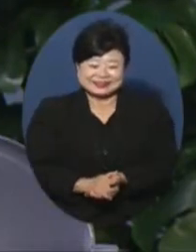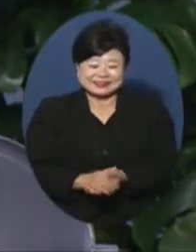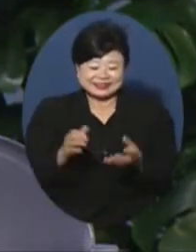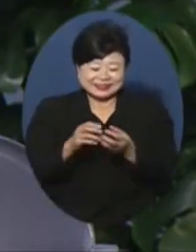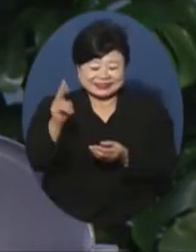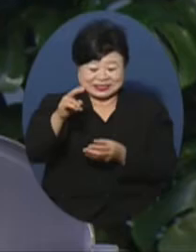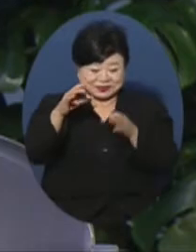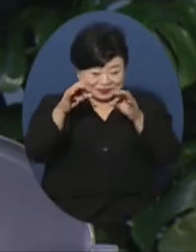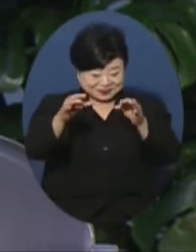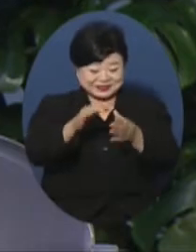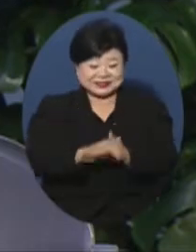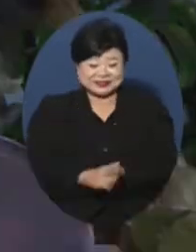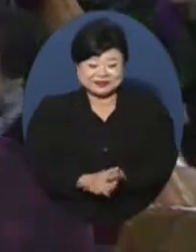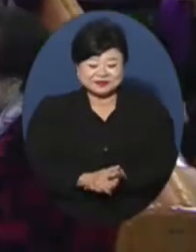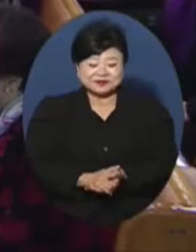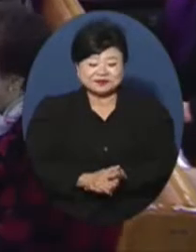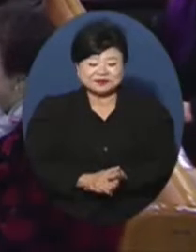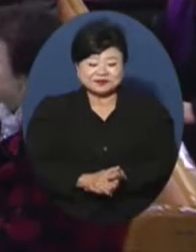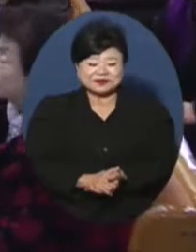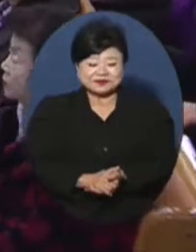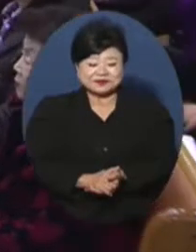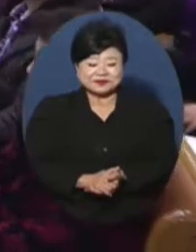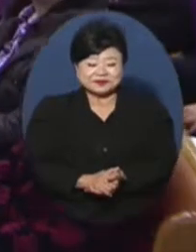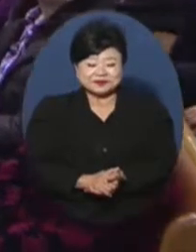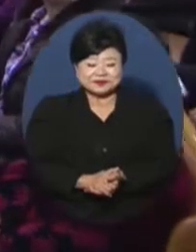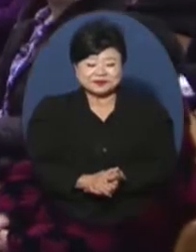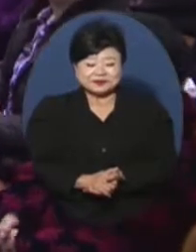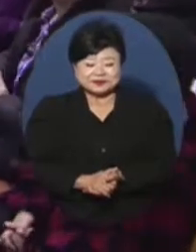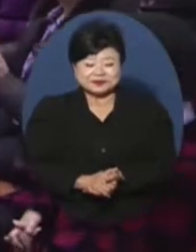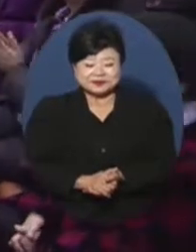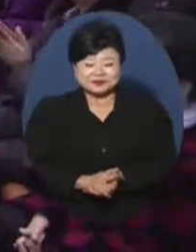다 같이 불러보십시다.